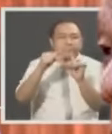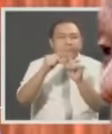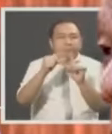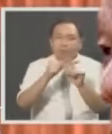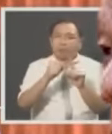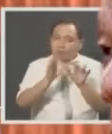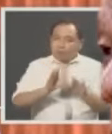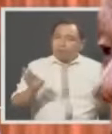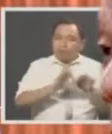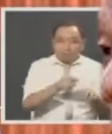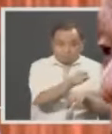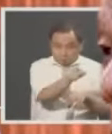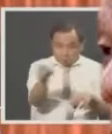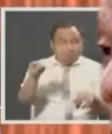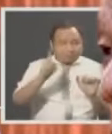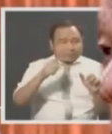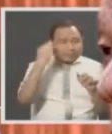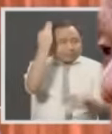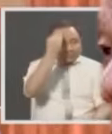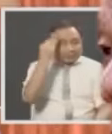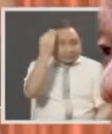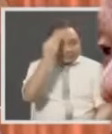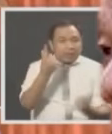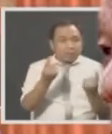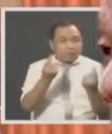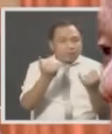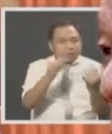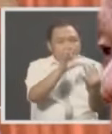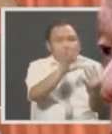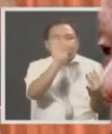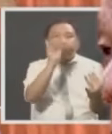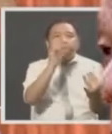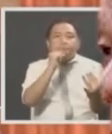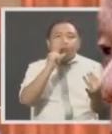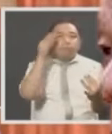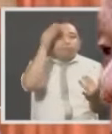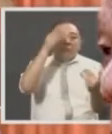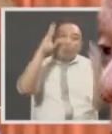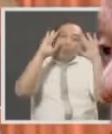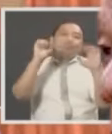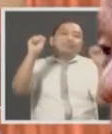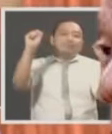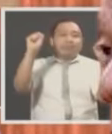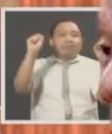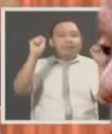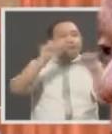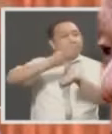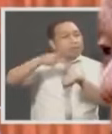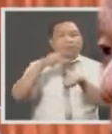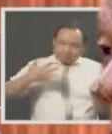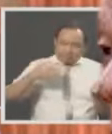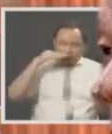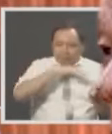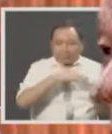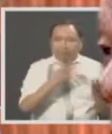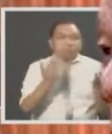mabuti itong ginagawa natin. Nagpipili tayo ng ating maging leader sa loob ng sunod na